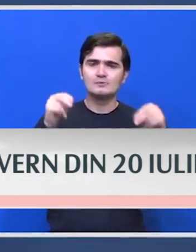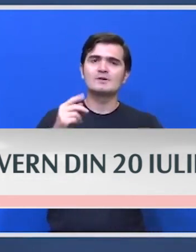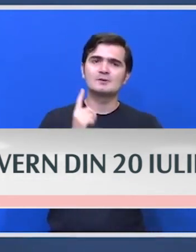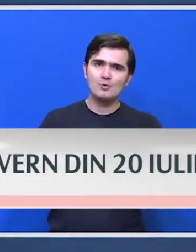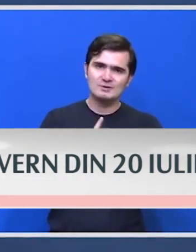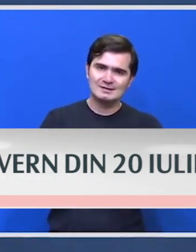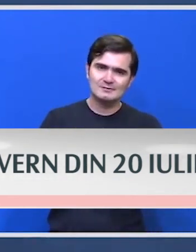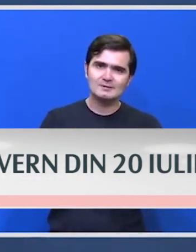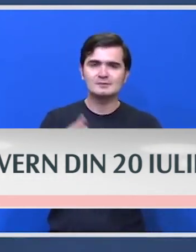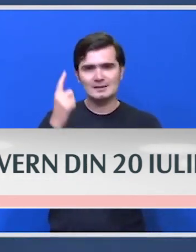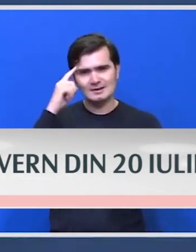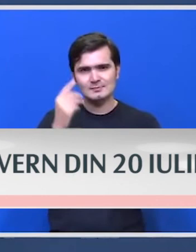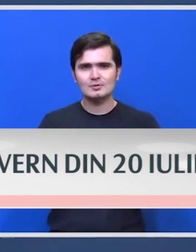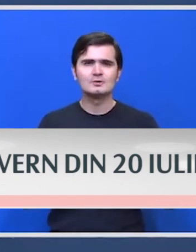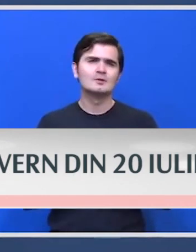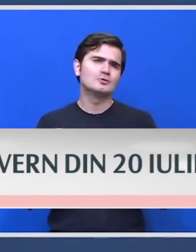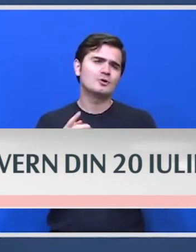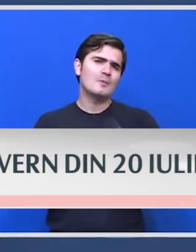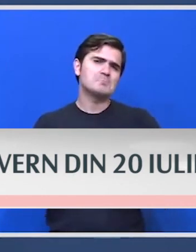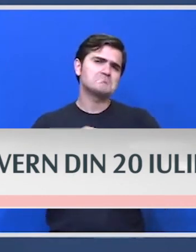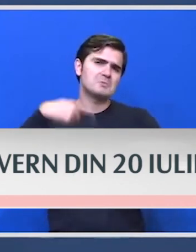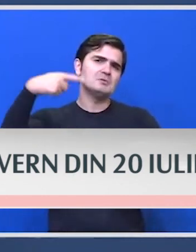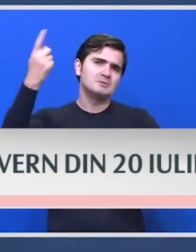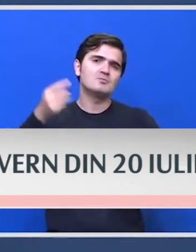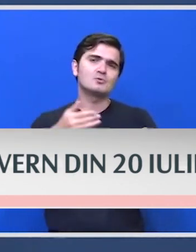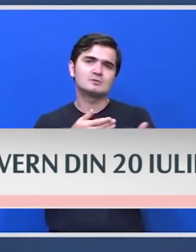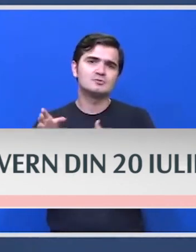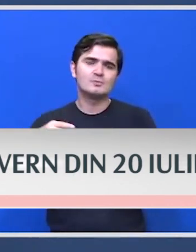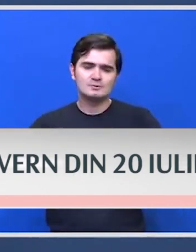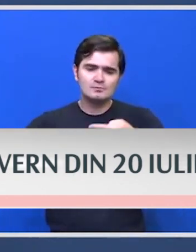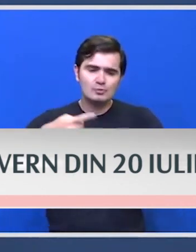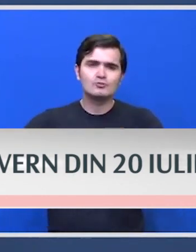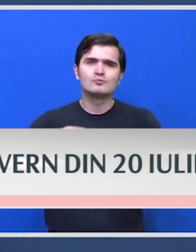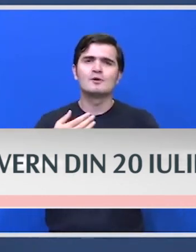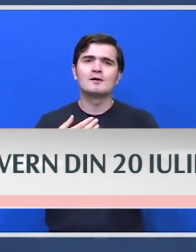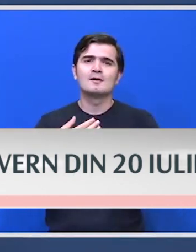lumină. Și cam în cât timp veți demara procedurile de